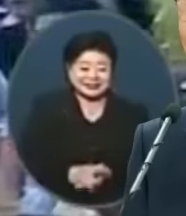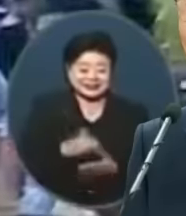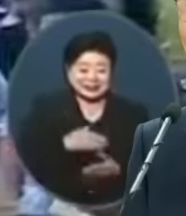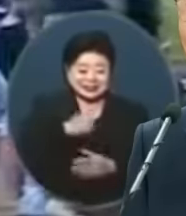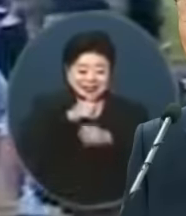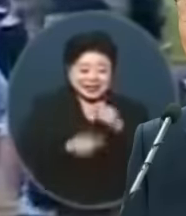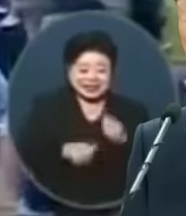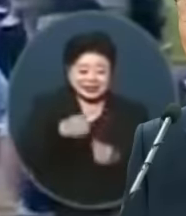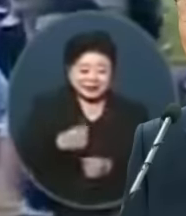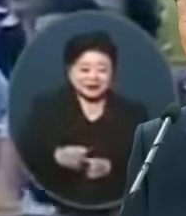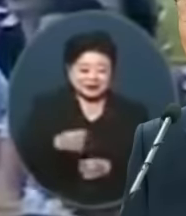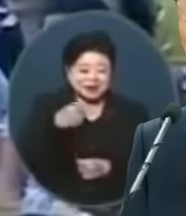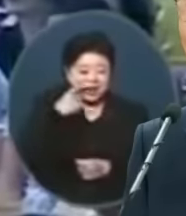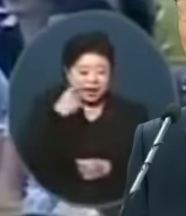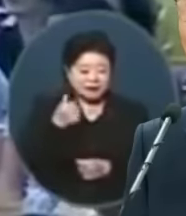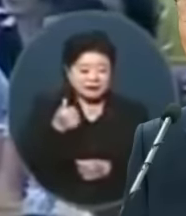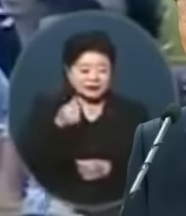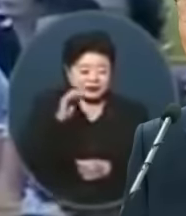하나님은 내 아버지가 되셨습니다.